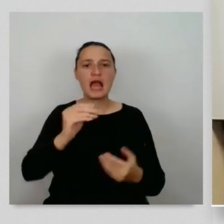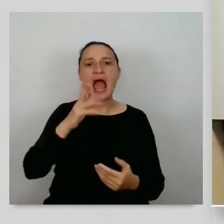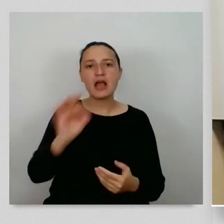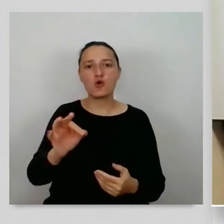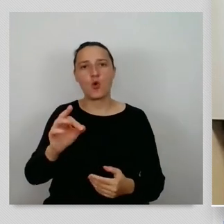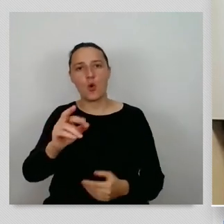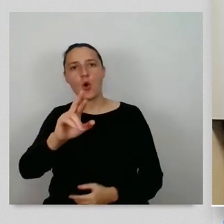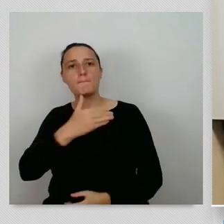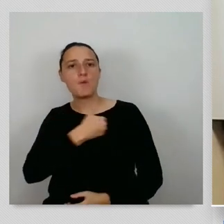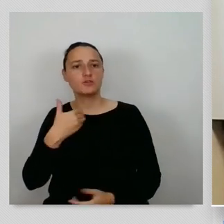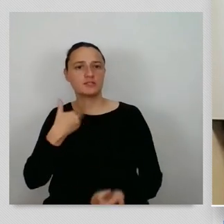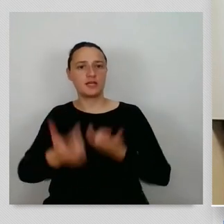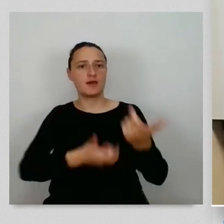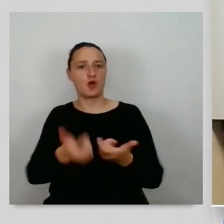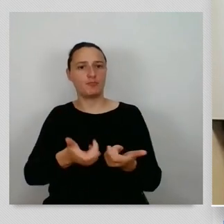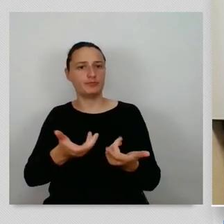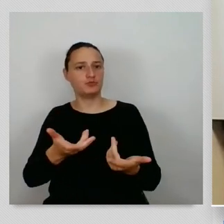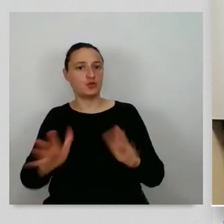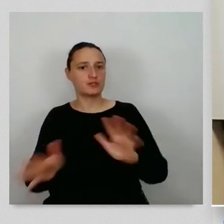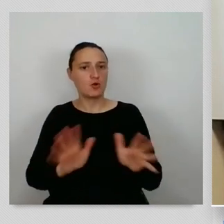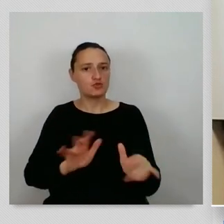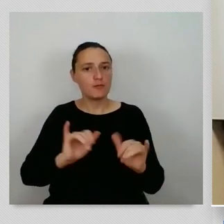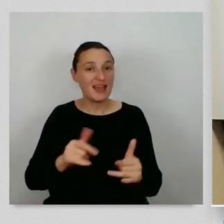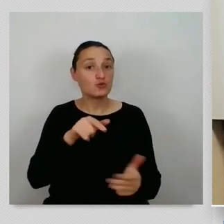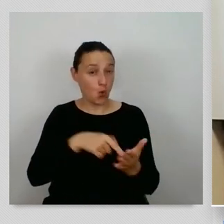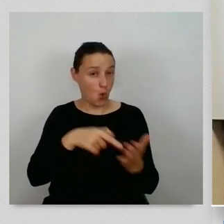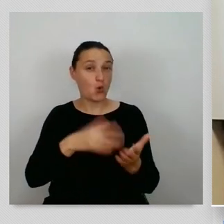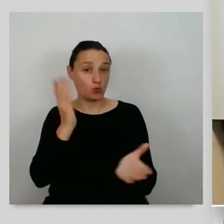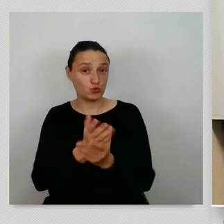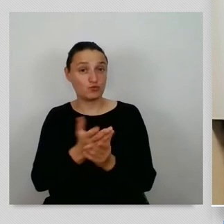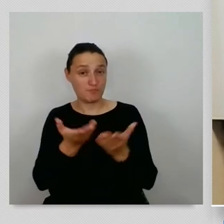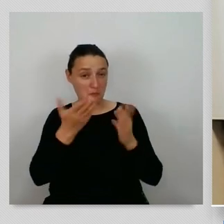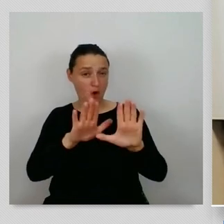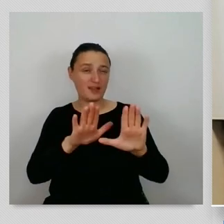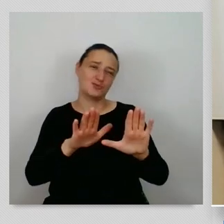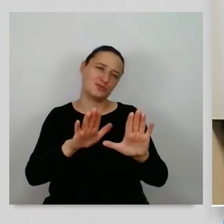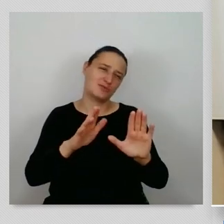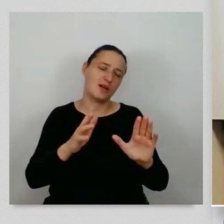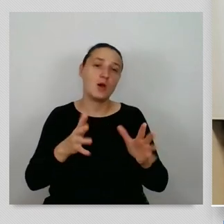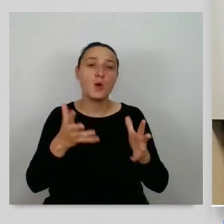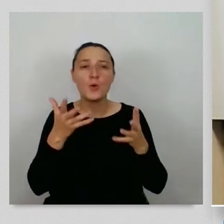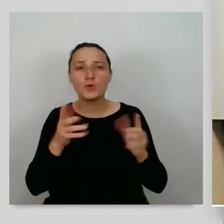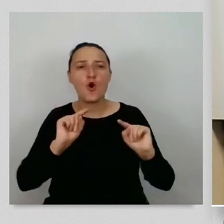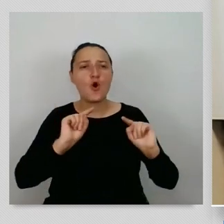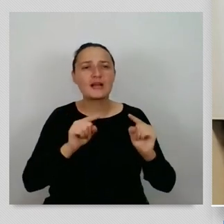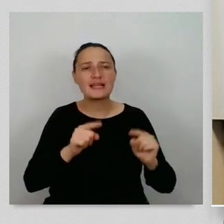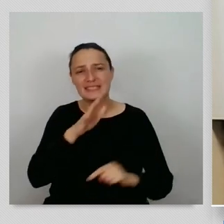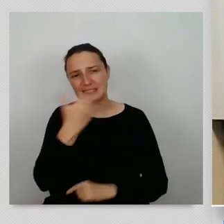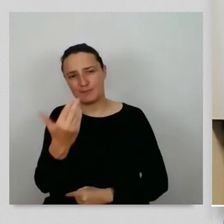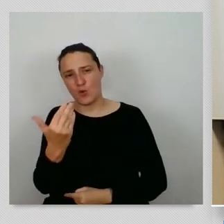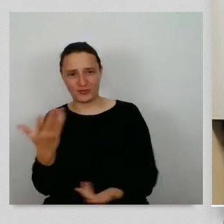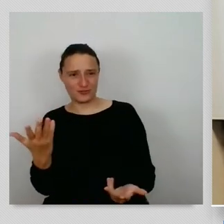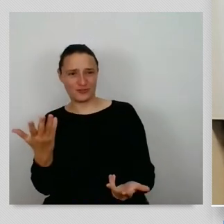Rzeczpospolitą, jakich narzędzi użyć, pokazuje, jak potrzebna i ważna jest tutaj rola organizacji społecznych